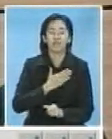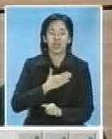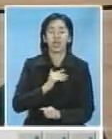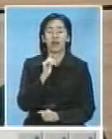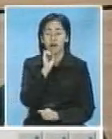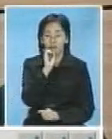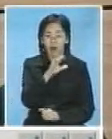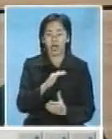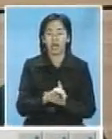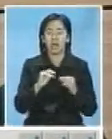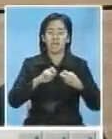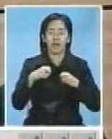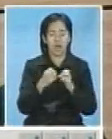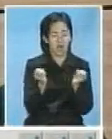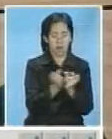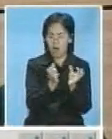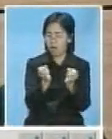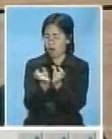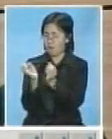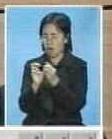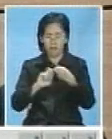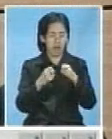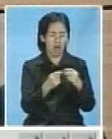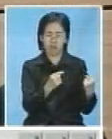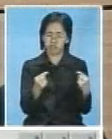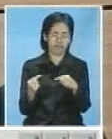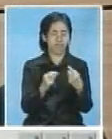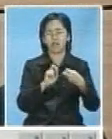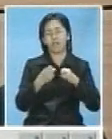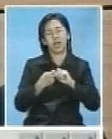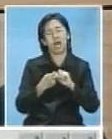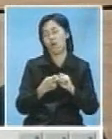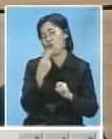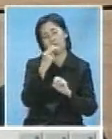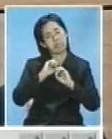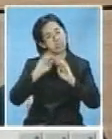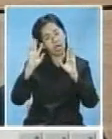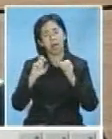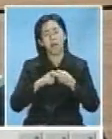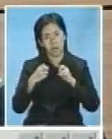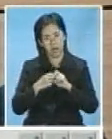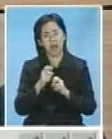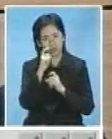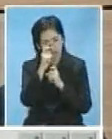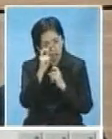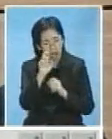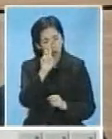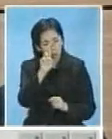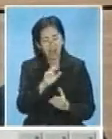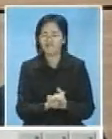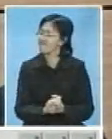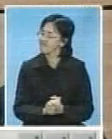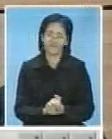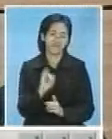าความแตกแยกที่เกิดขึ้นอย่างจงใจแสดงออกอย่างชัดเจนนี่นะคะมันรุนแรงและอันตรายชั่วร้ายยิ่งก